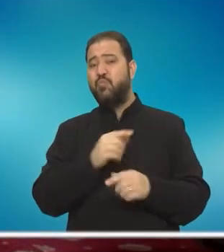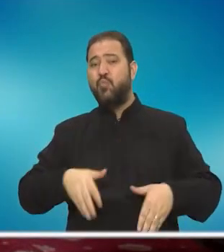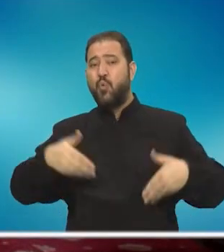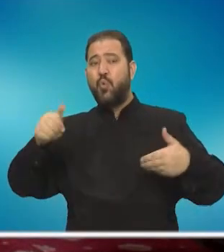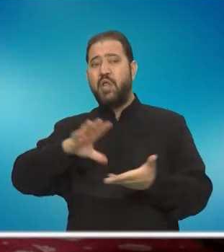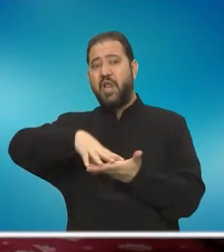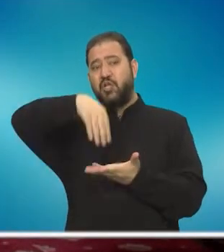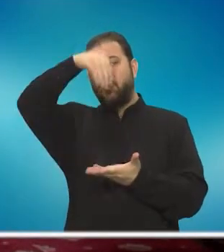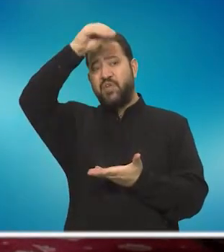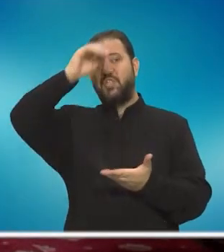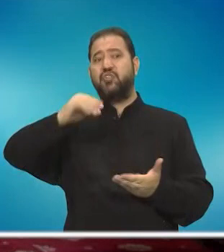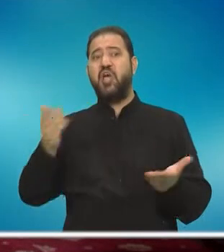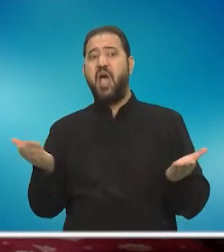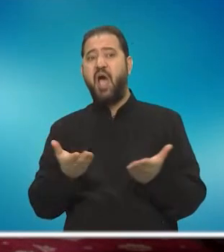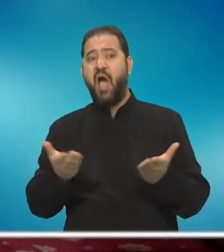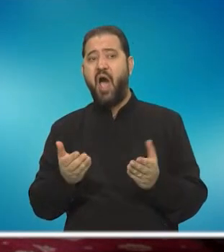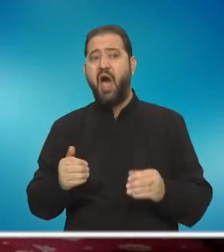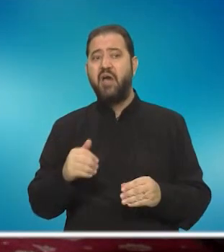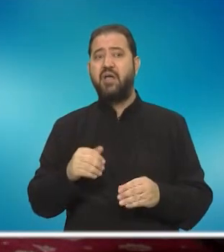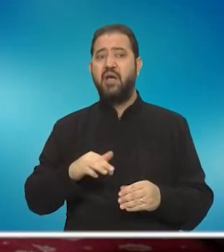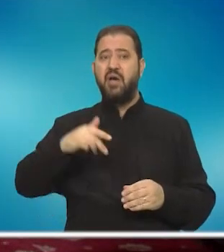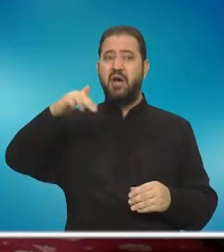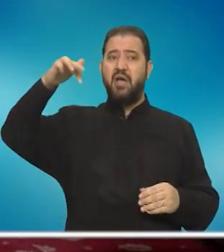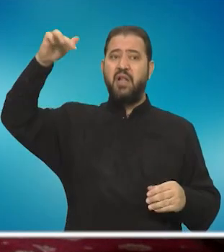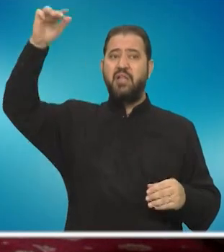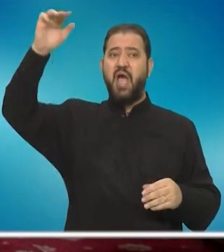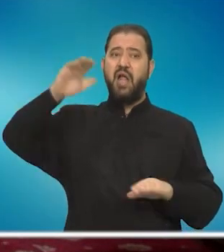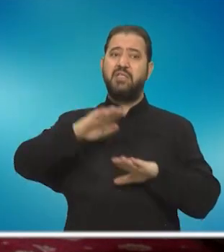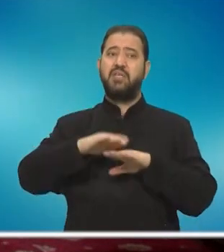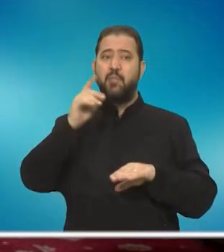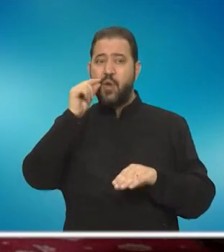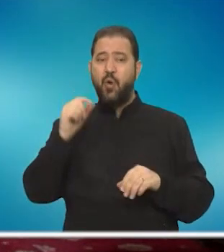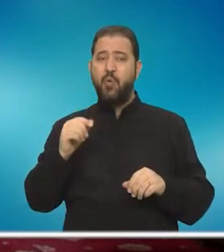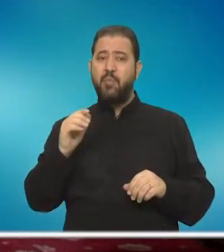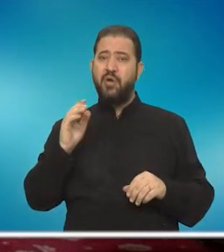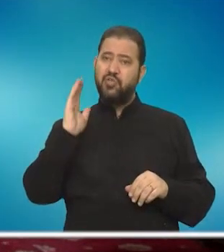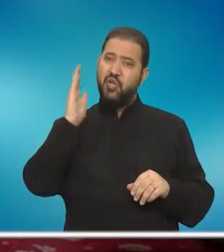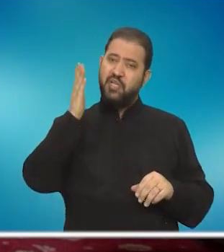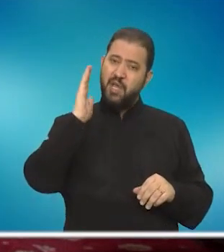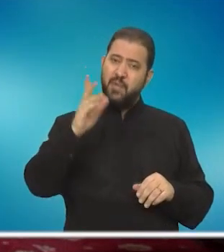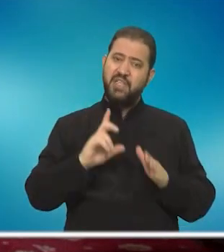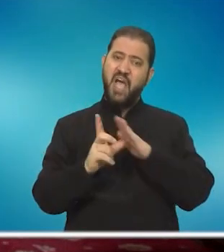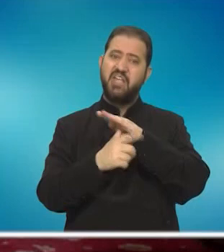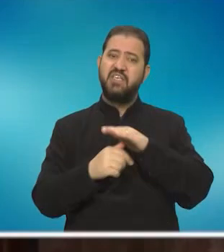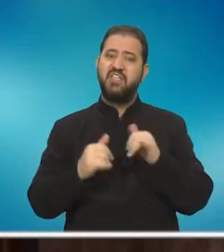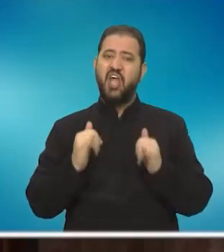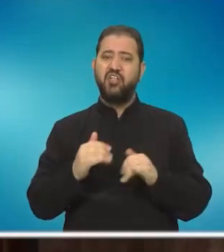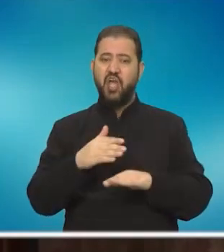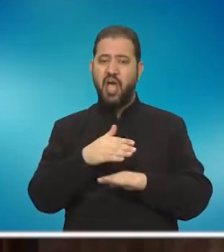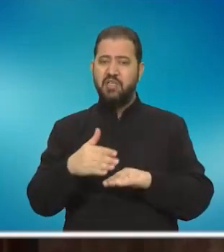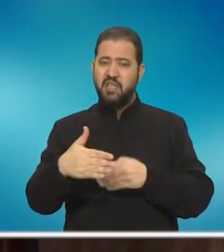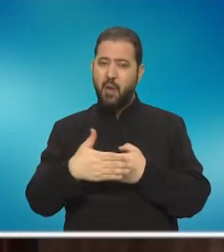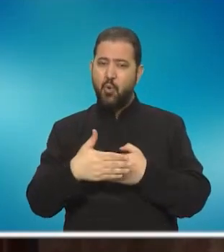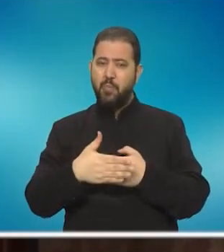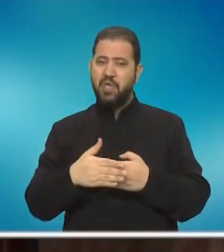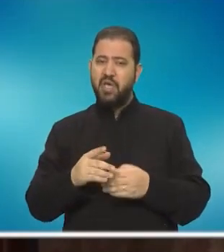duhovnicești, cele spirituale, care îl înalță pe om și îl depărtează din materia pe care